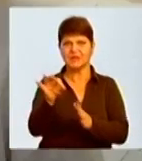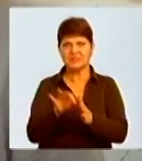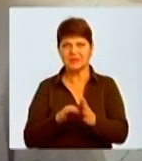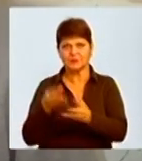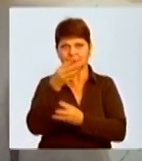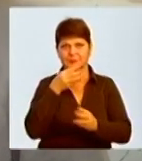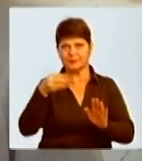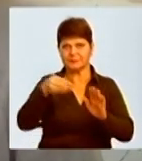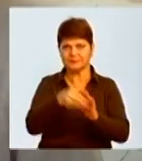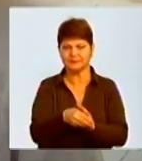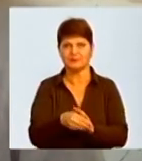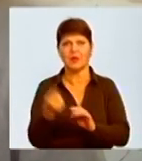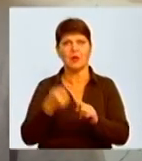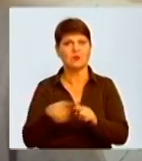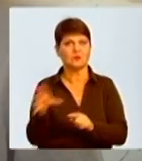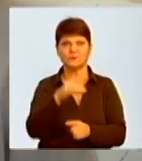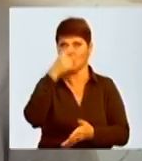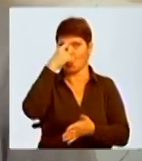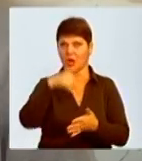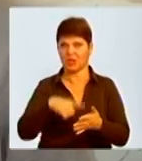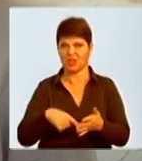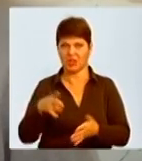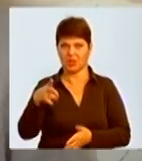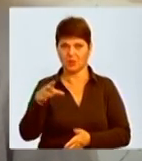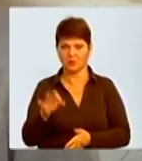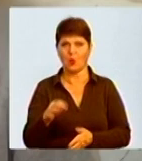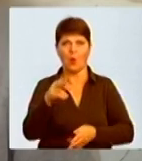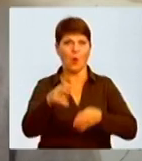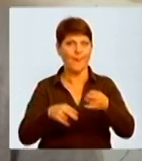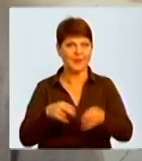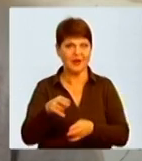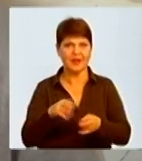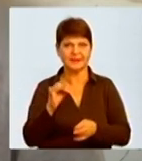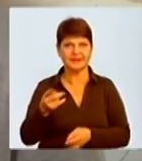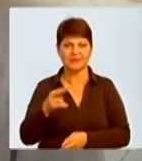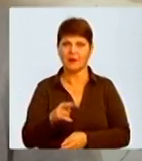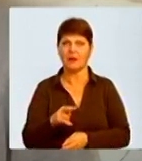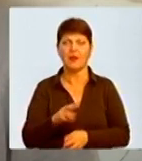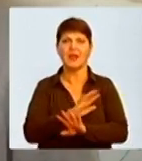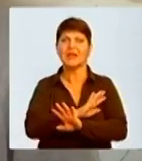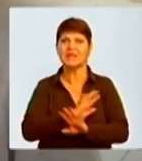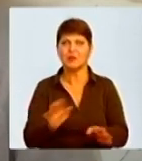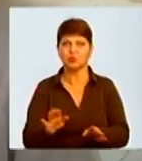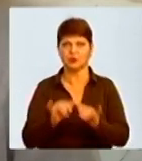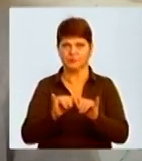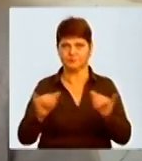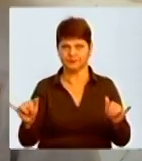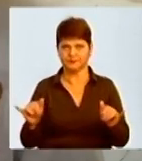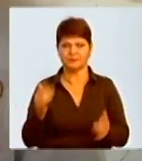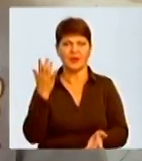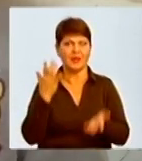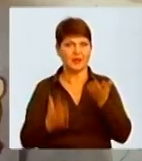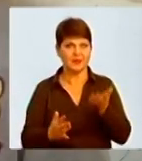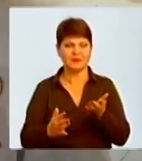імплант. Це надійна операція, тобто не буде прогресувати, якщо навіть